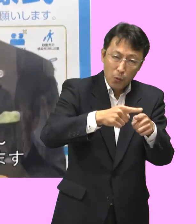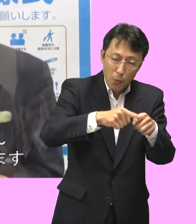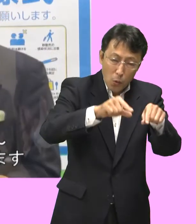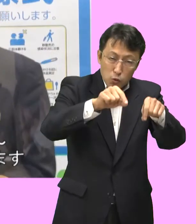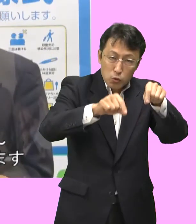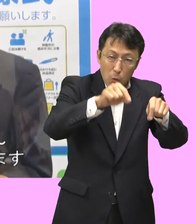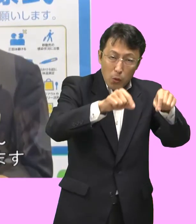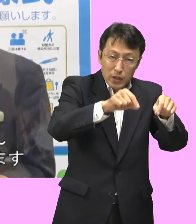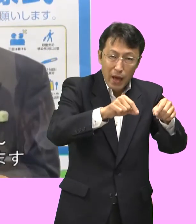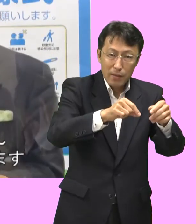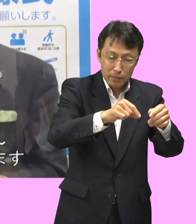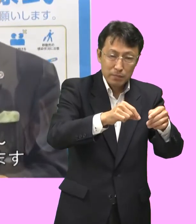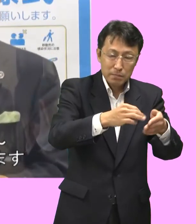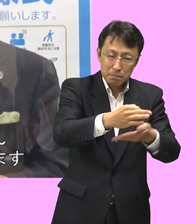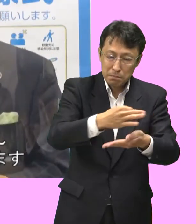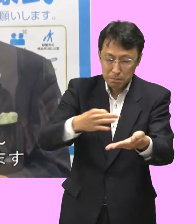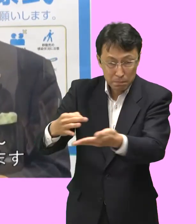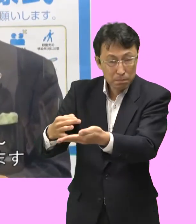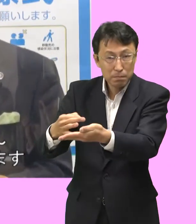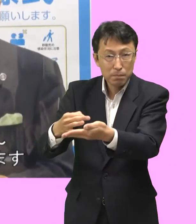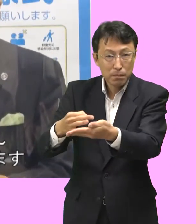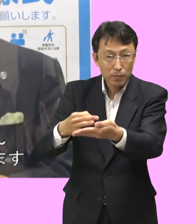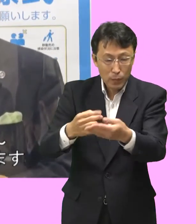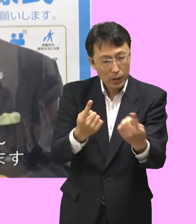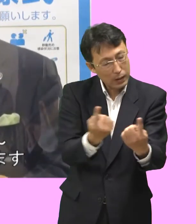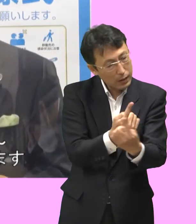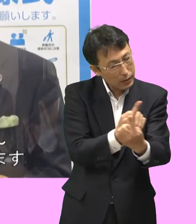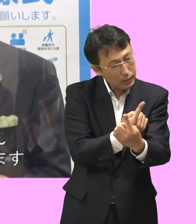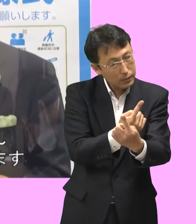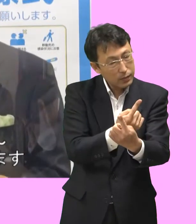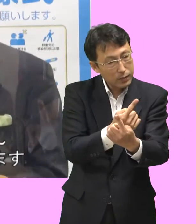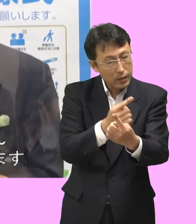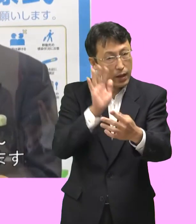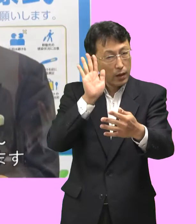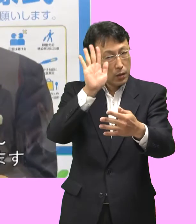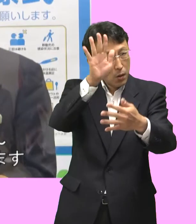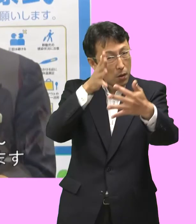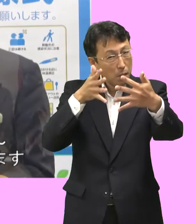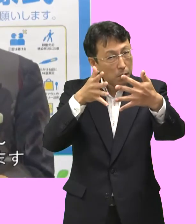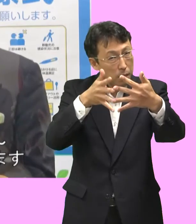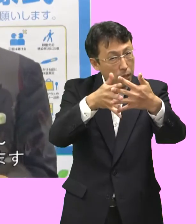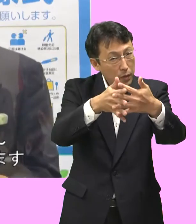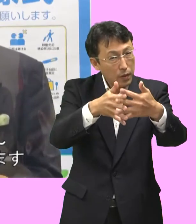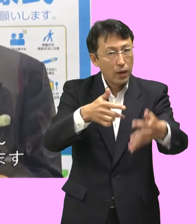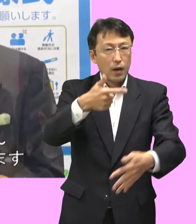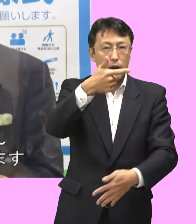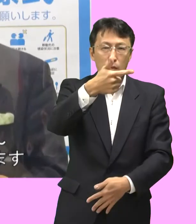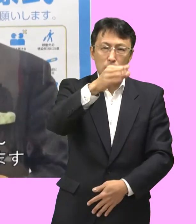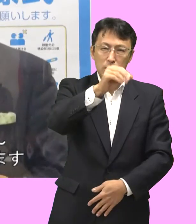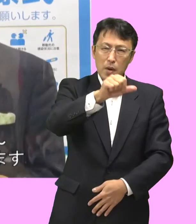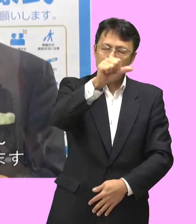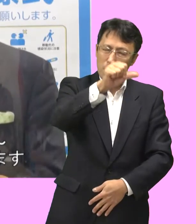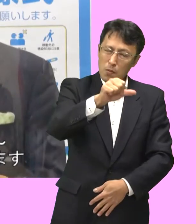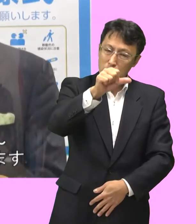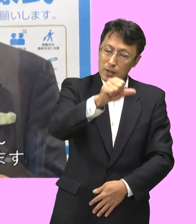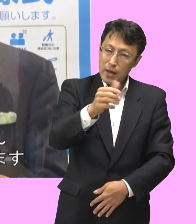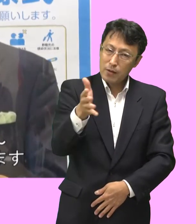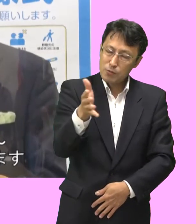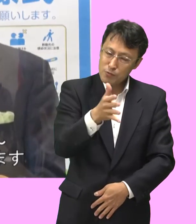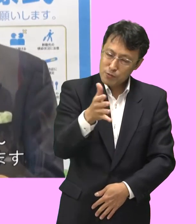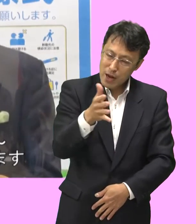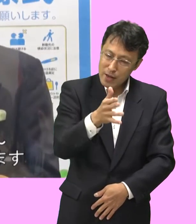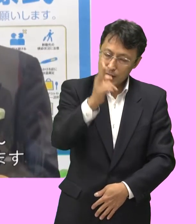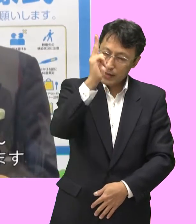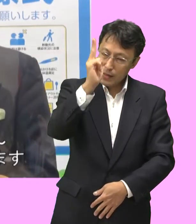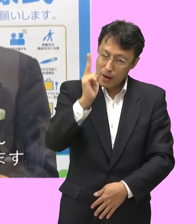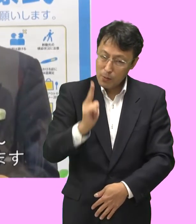引き換えられた数によってこの数が変わってまいりますが、まあ、大体6万5000ぐらいかなと見込んでおります。そ